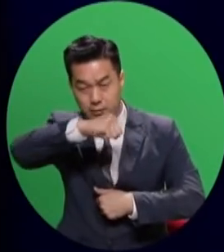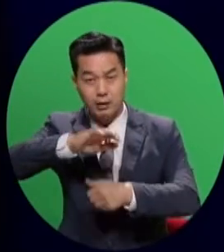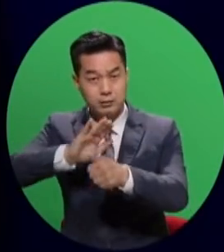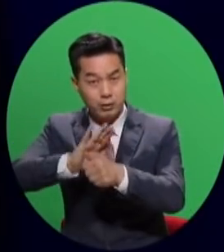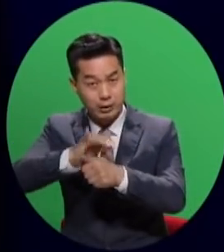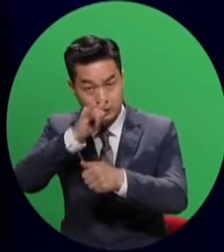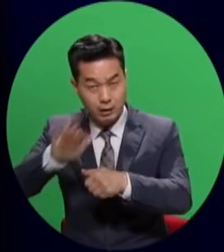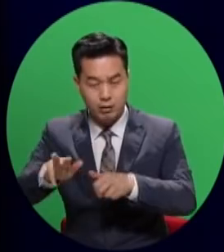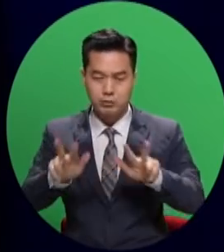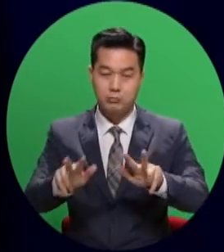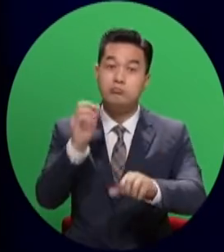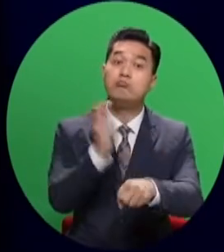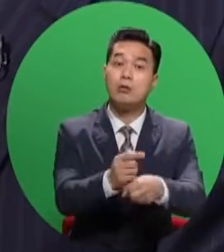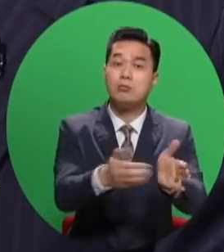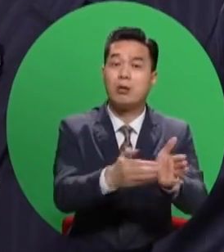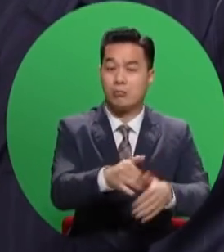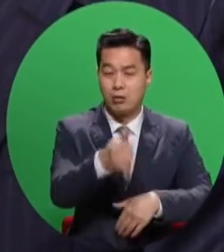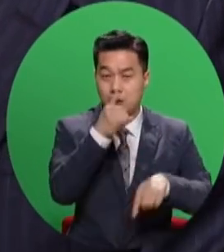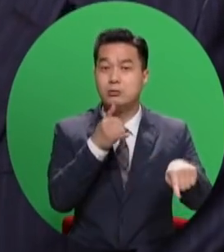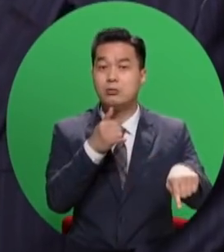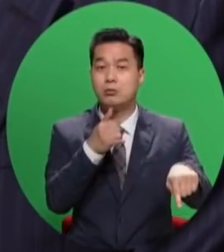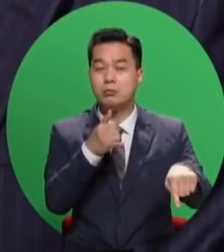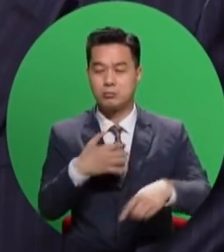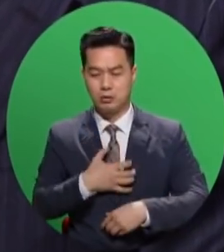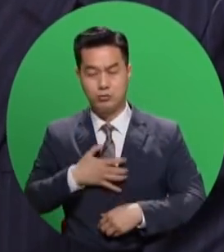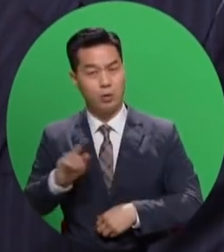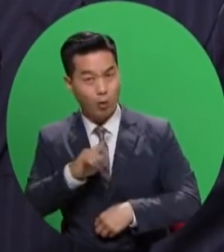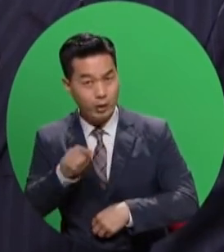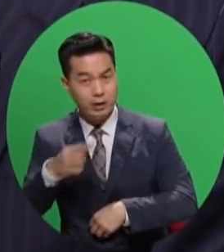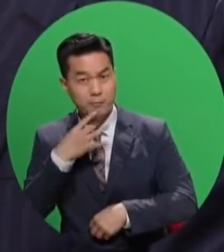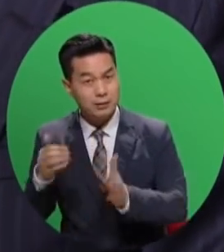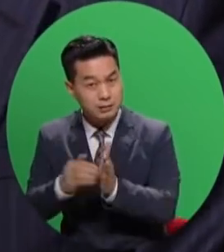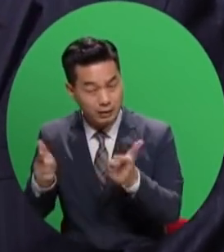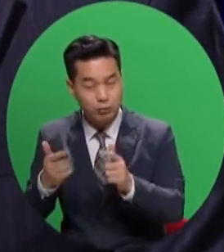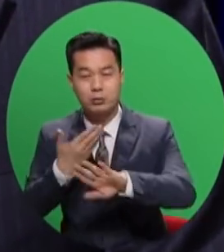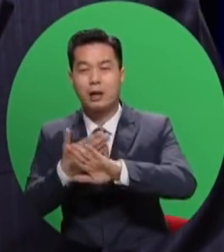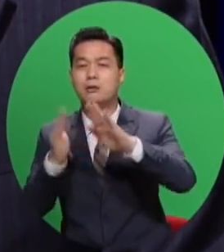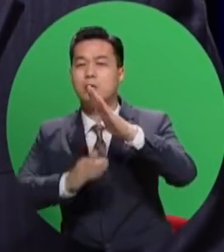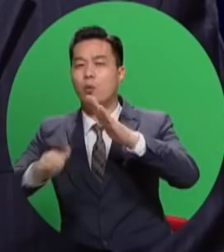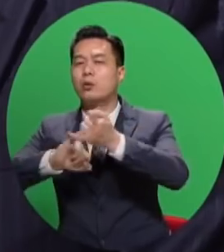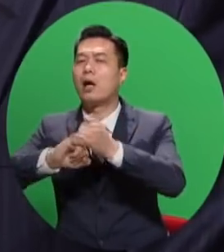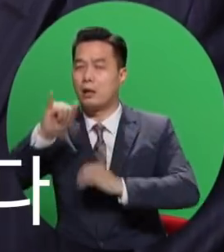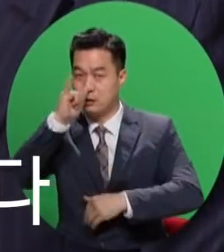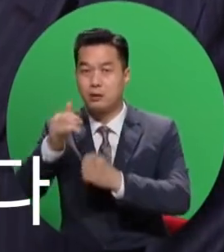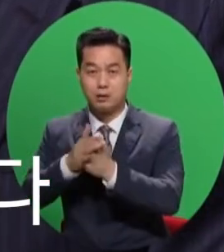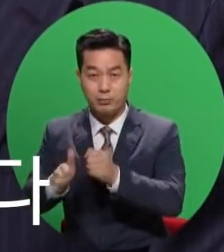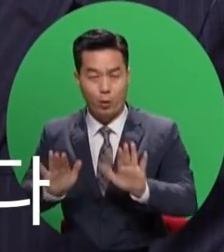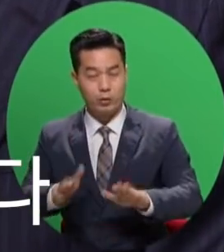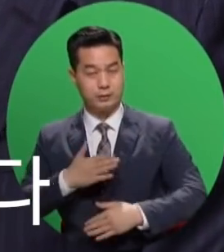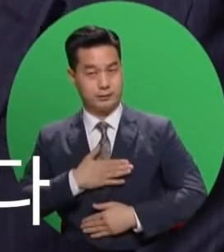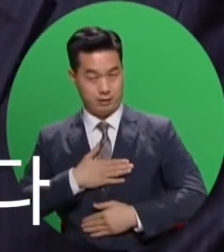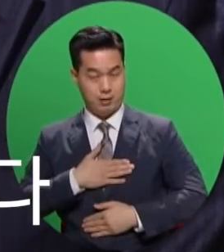재원은 이미 지금 마련돼 있으니 가스 낸 데 문제는 이것만 있는게 아니라 다른 9 약들도 있으시 잖아요 그렇죠 오늘 제가